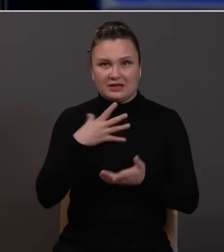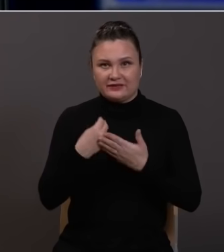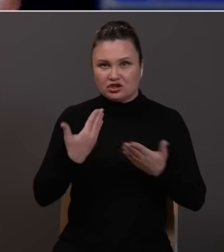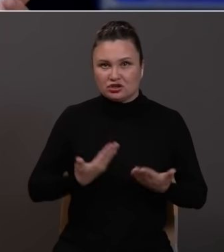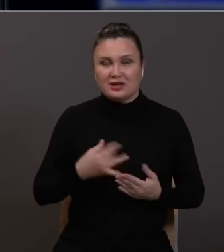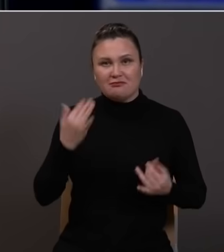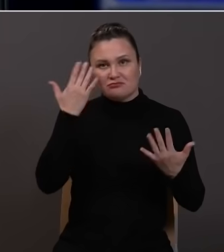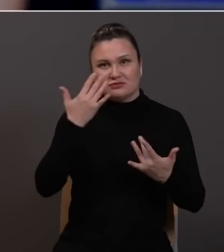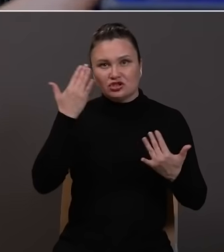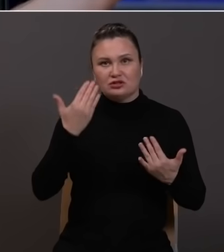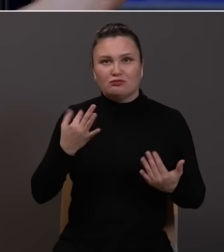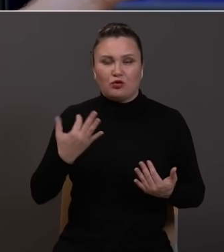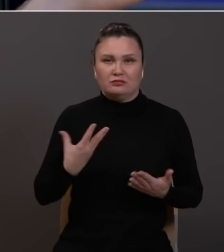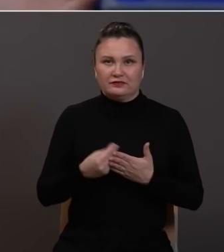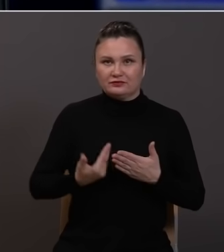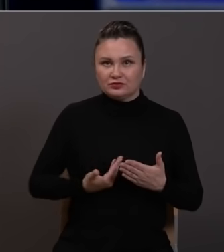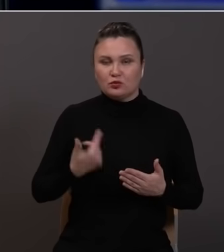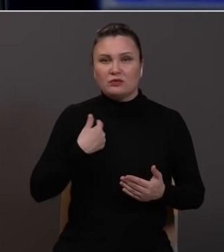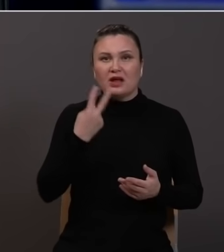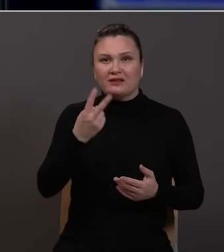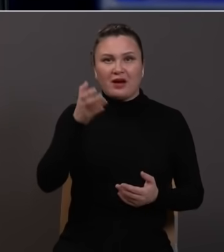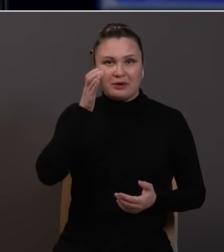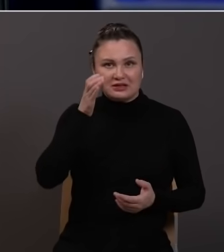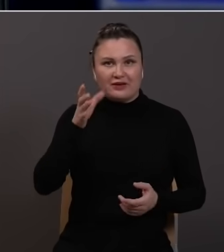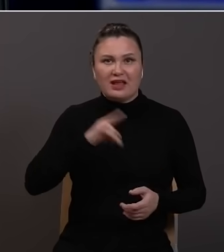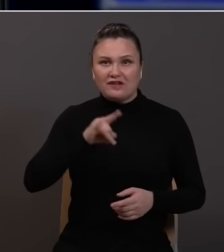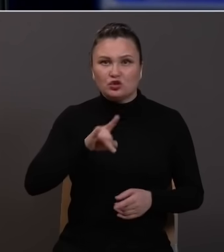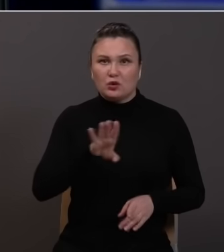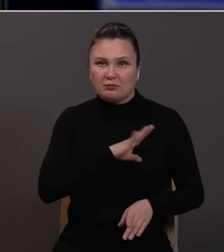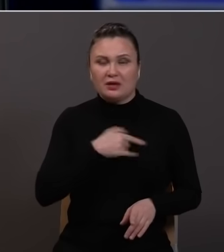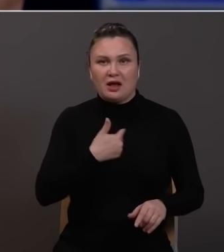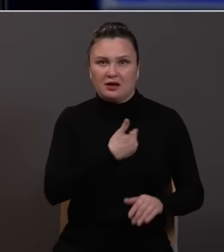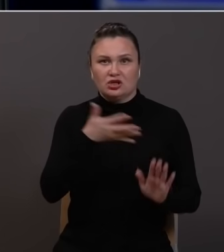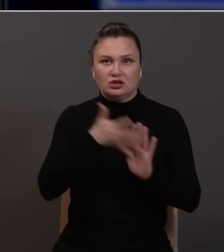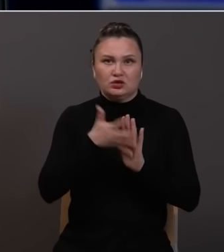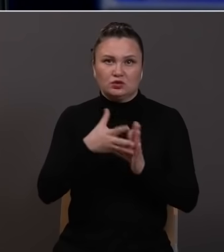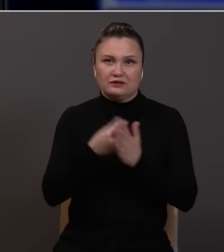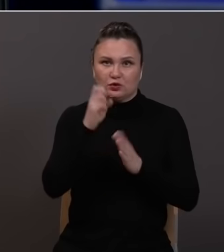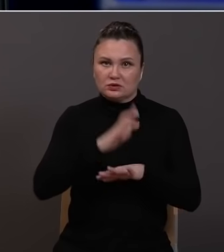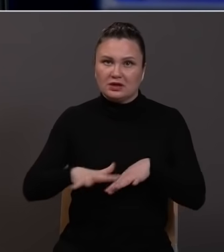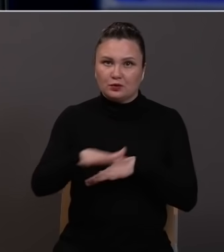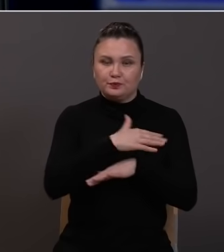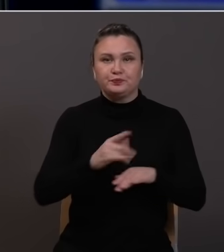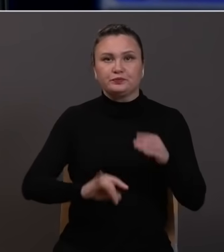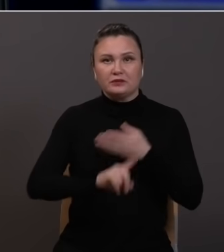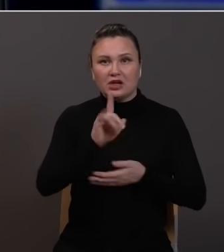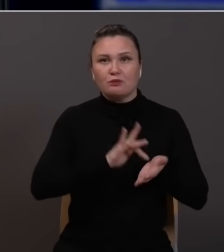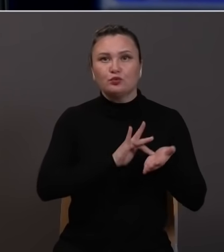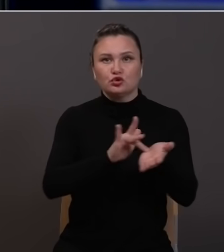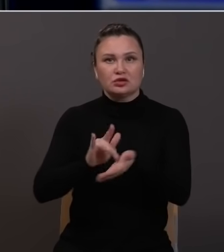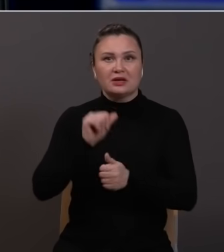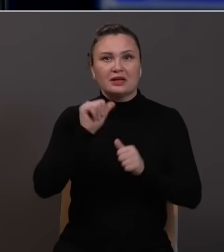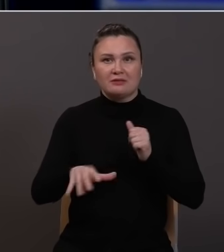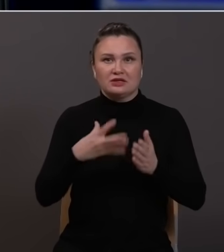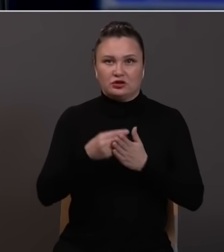и жить по мечте. Несмотря на то, что у меня два авиационных образования было, я хотел... изучить свою страну, начать путешествовать именно